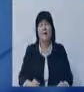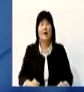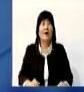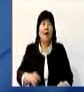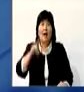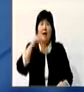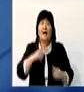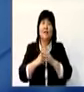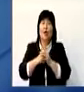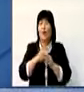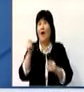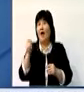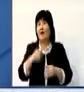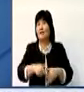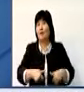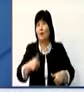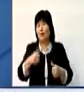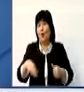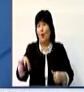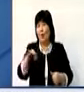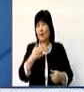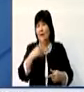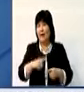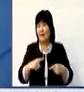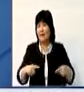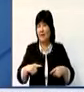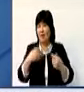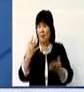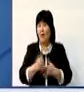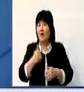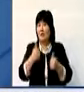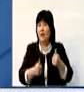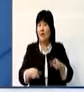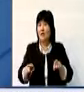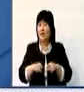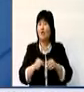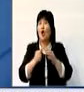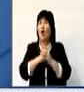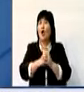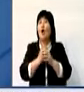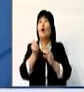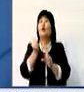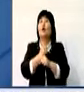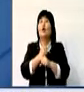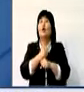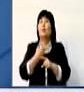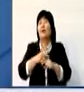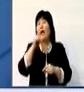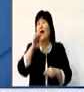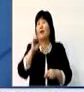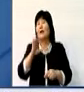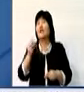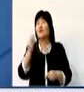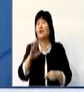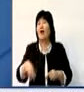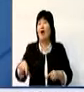Қазақ күресінен алтын белбеу додасының облыстық ақтық кезеңі мәресіне жетті. Сайыста топ жарған түйіп алуандар шілдеде өтетін Қазақстан барысында аймақ